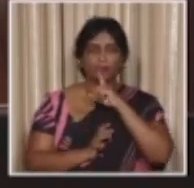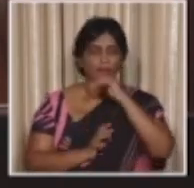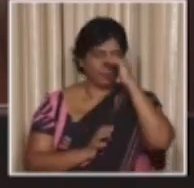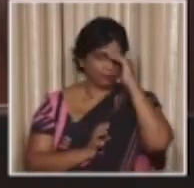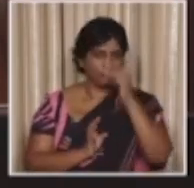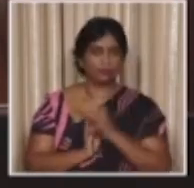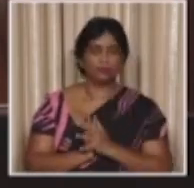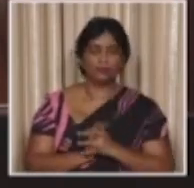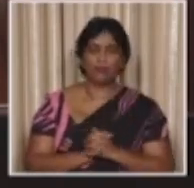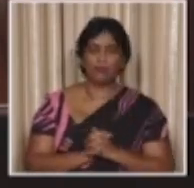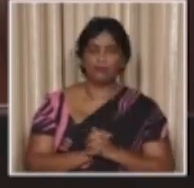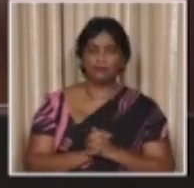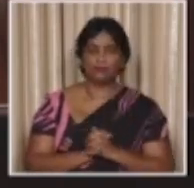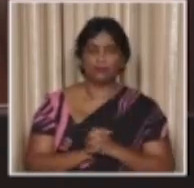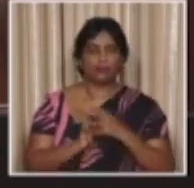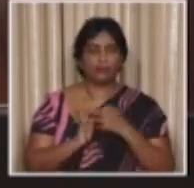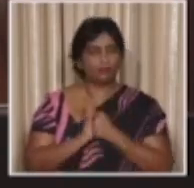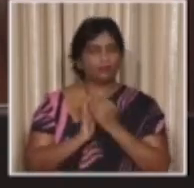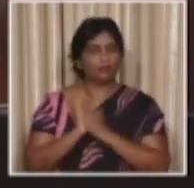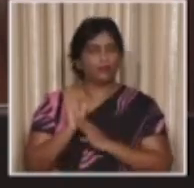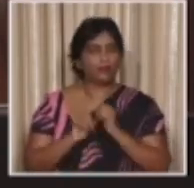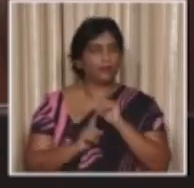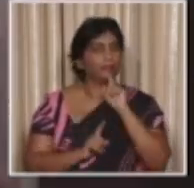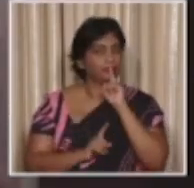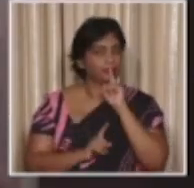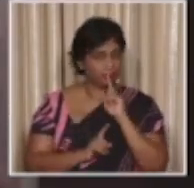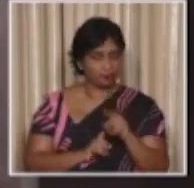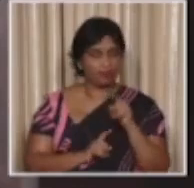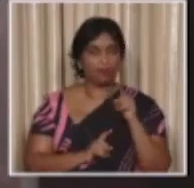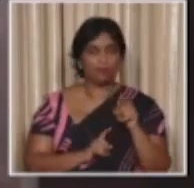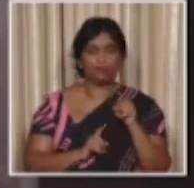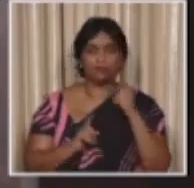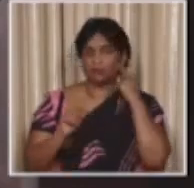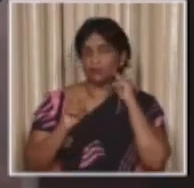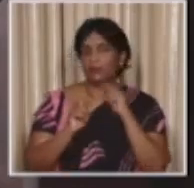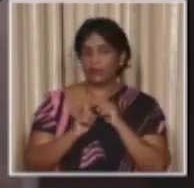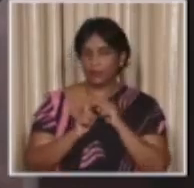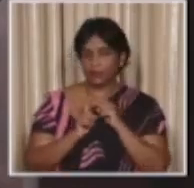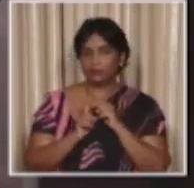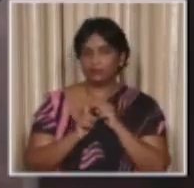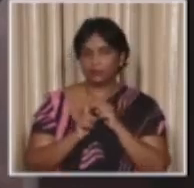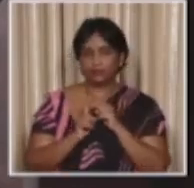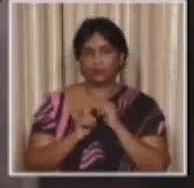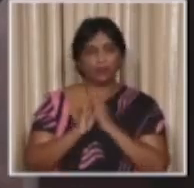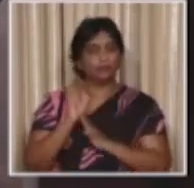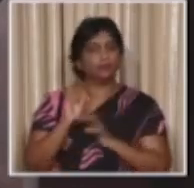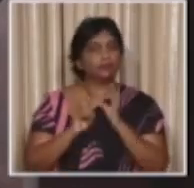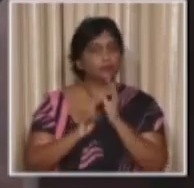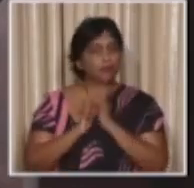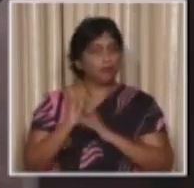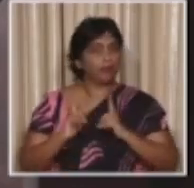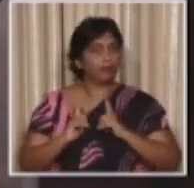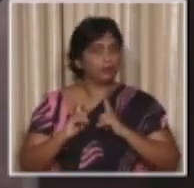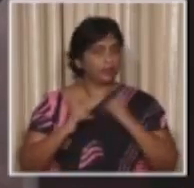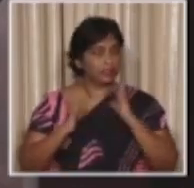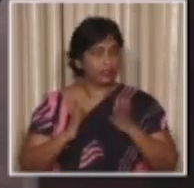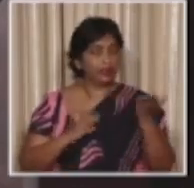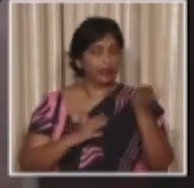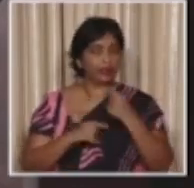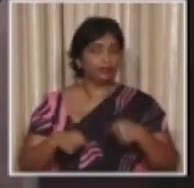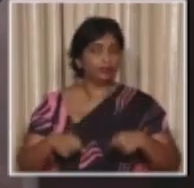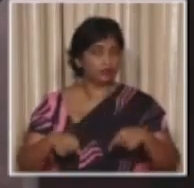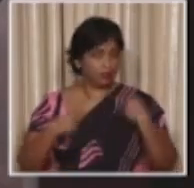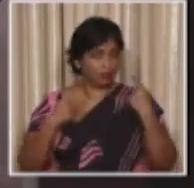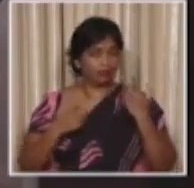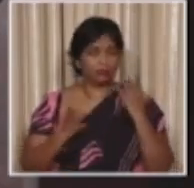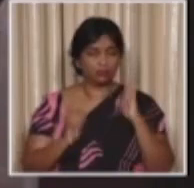කතානායකතුමනි ඇත්තටම ගරු මන්ත්‍රීතුමා ඉදිරිපත් කරපු කාරණාව මන්ත්‍රීවරුන්ගේ ජීවිතවලට තර්ජන එල්ල